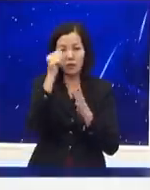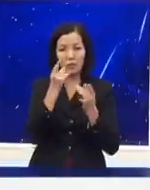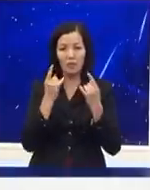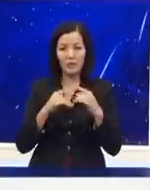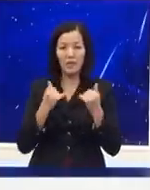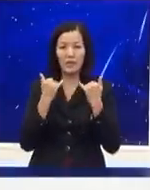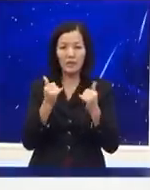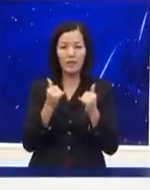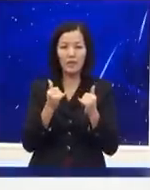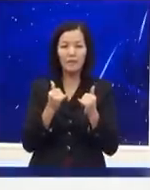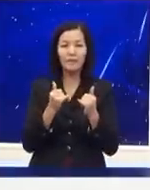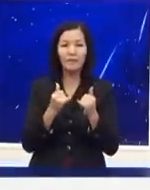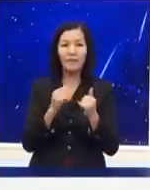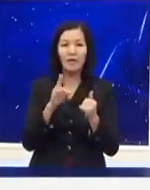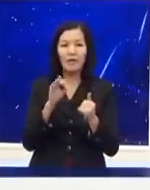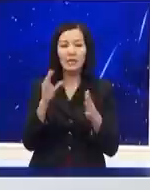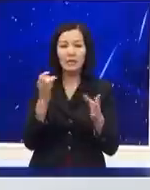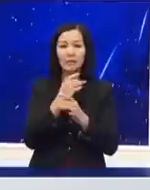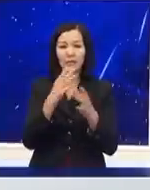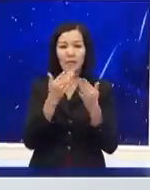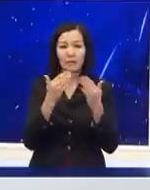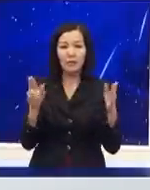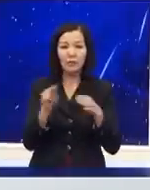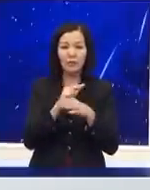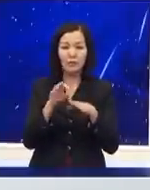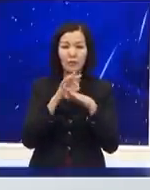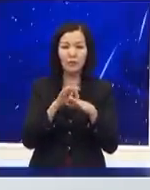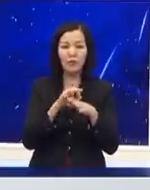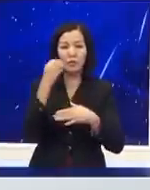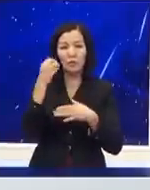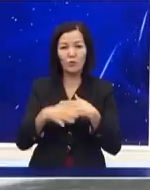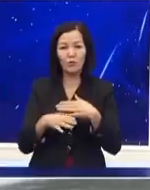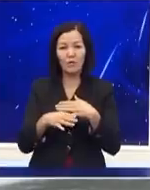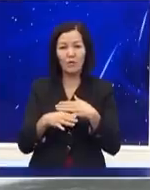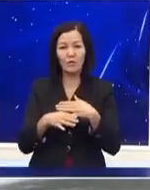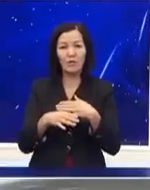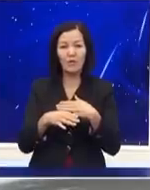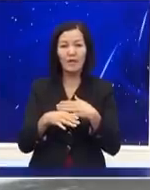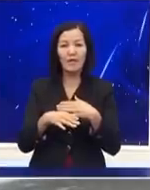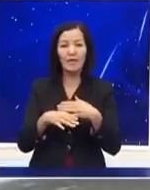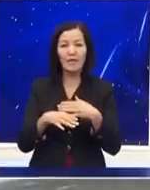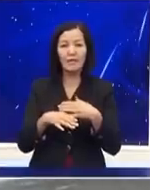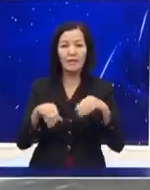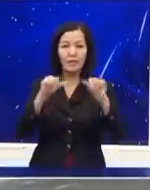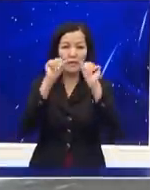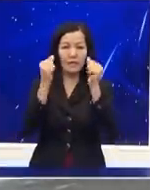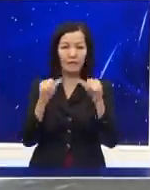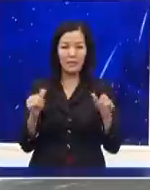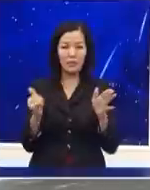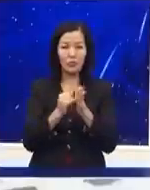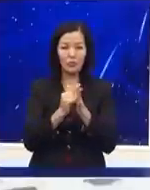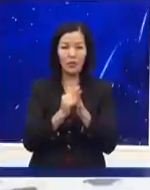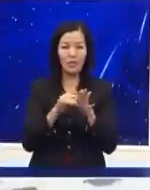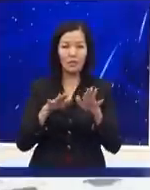Осыған орай Қарасаздағы әдеби мемориалдық музейіне жөндеу жүргізіледі. Аудан орталығына Ақиқ ақынның еңселі ескерткіші қойылады. Ол